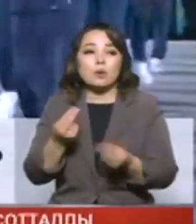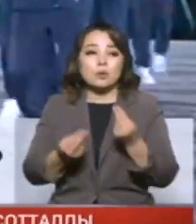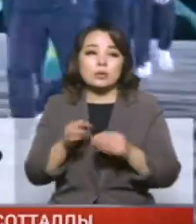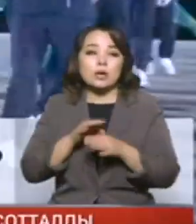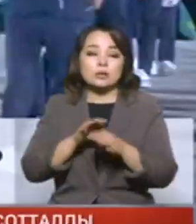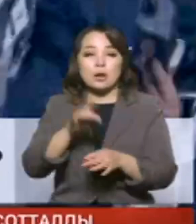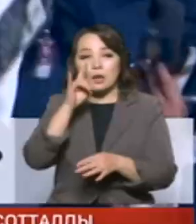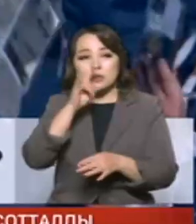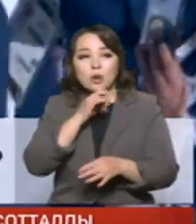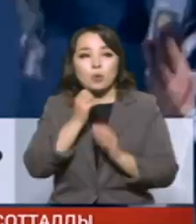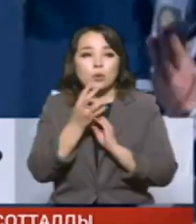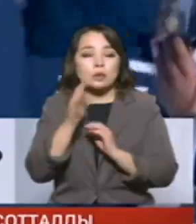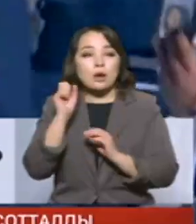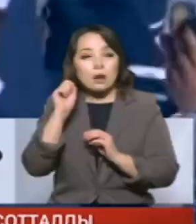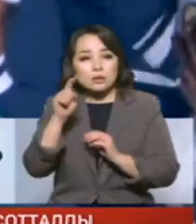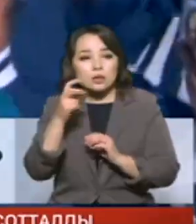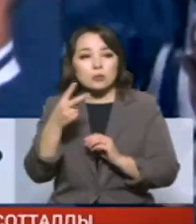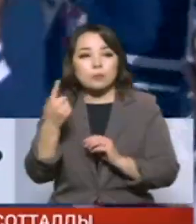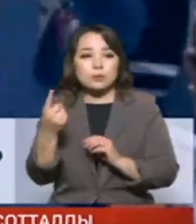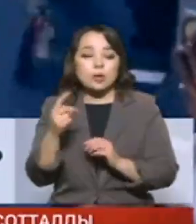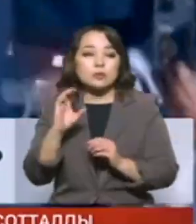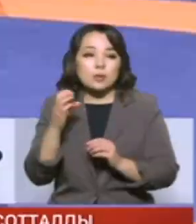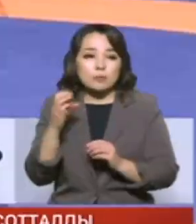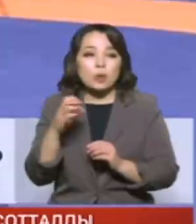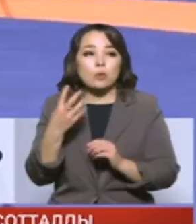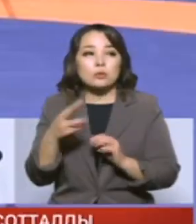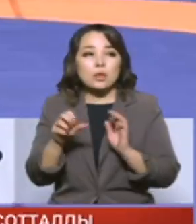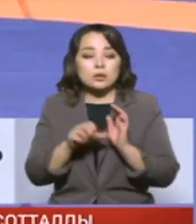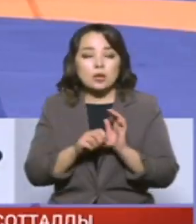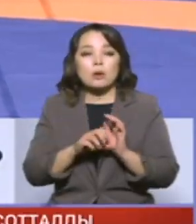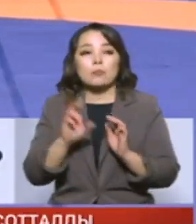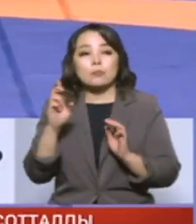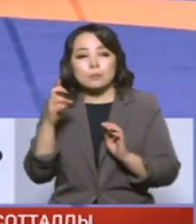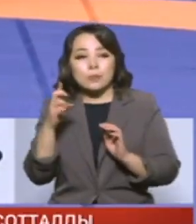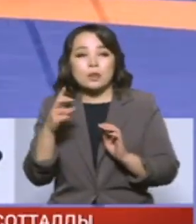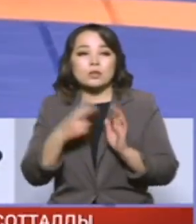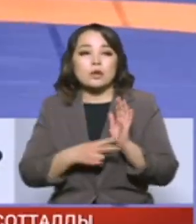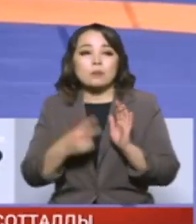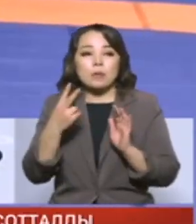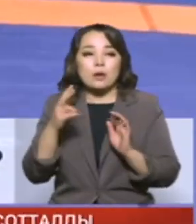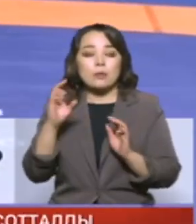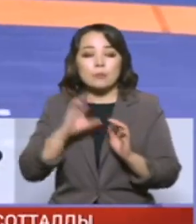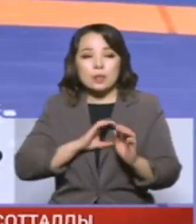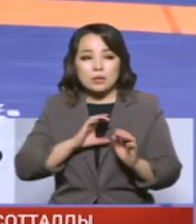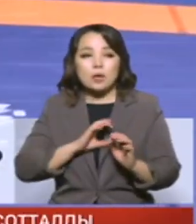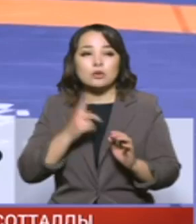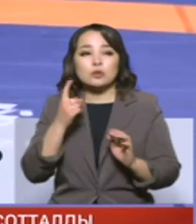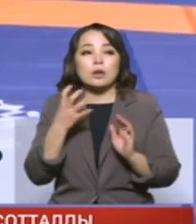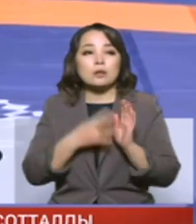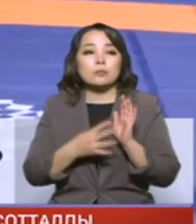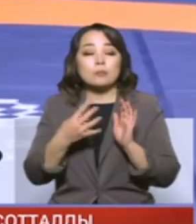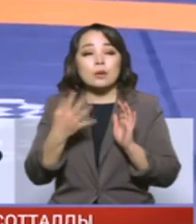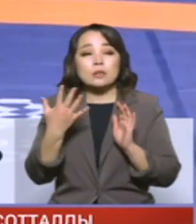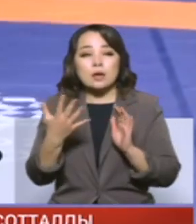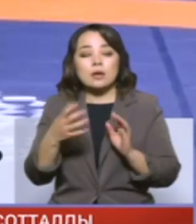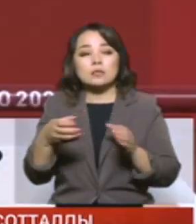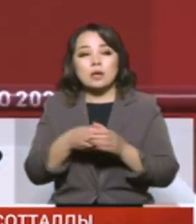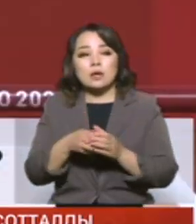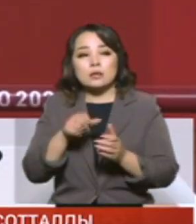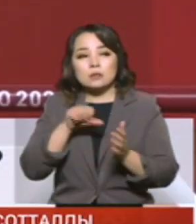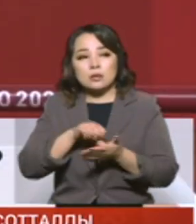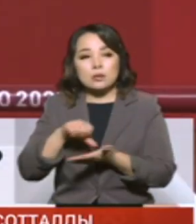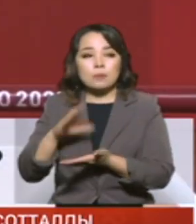Қазақстан 14 алтын, 21 күміс, 36 қола, жалпы 72 медальмен 145 елдің ішінде елуліктің